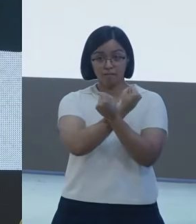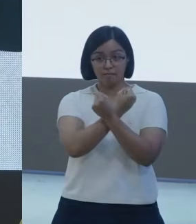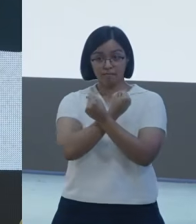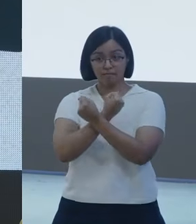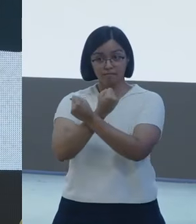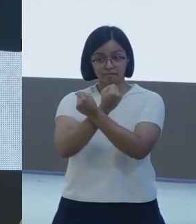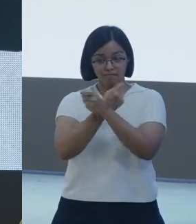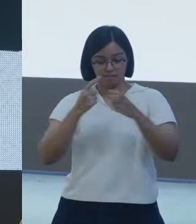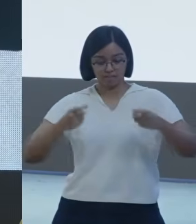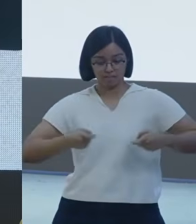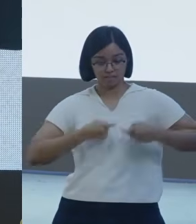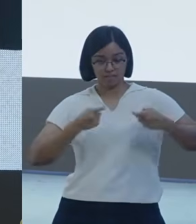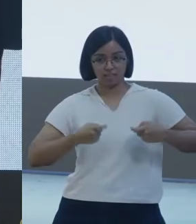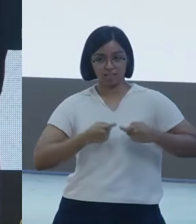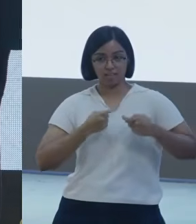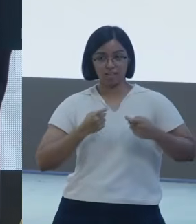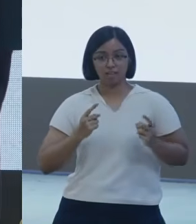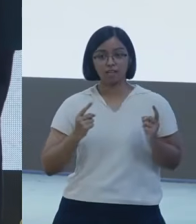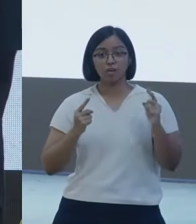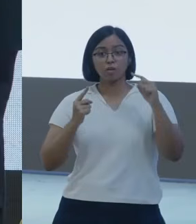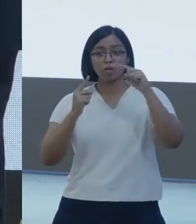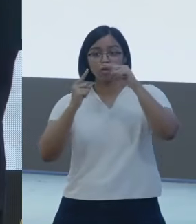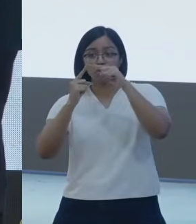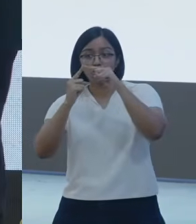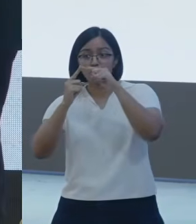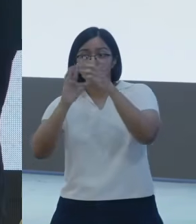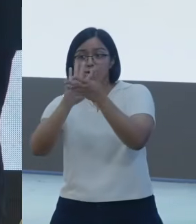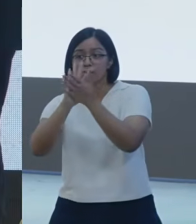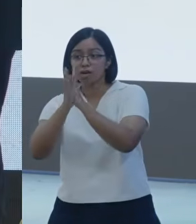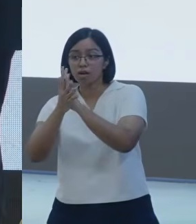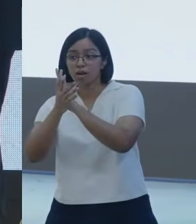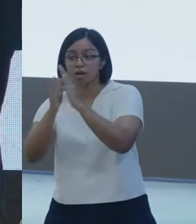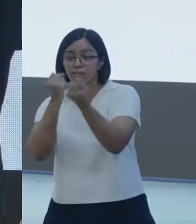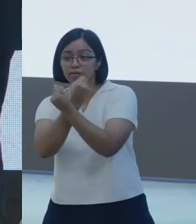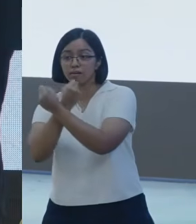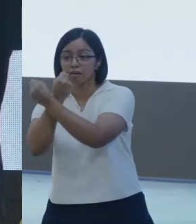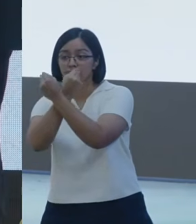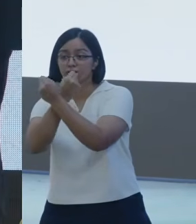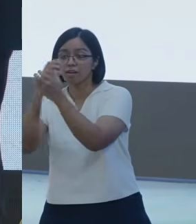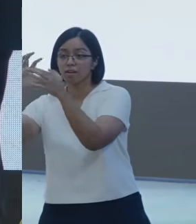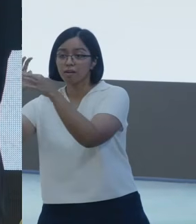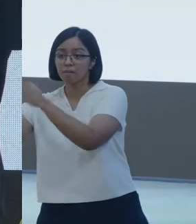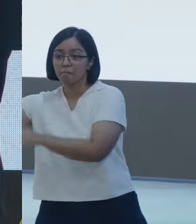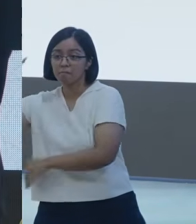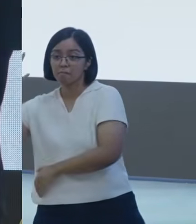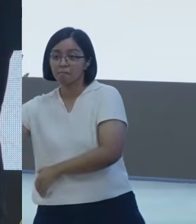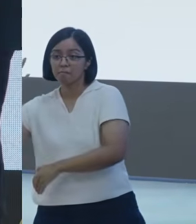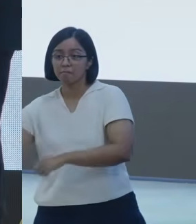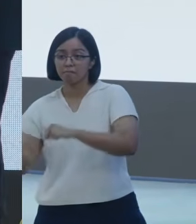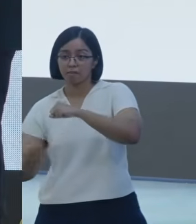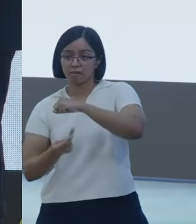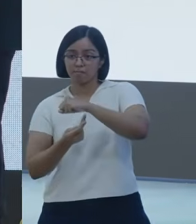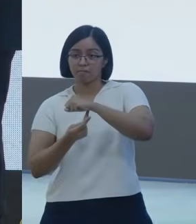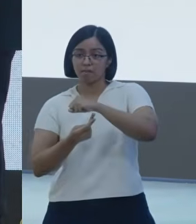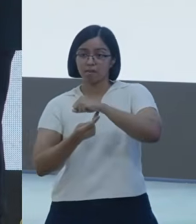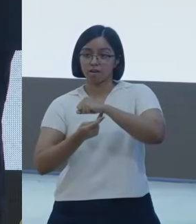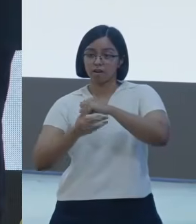ng Panginoong Diyos. Si Pablo po sabi niya, ako po ay isang